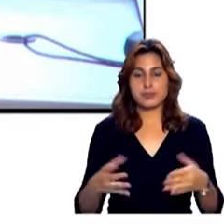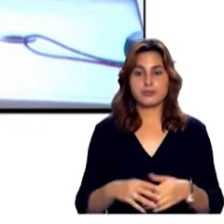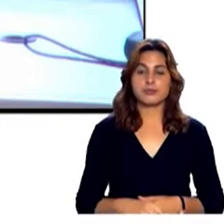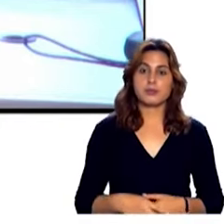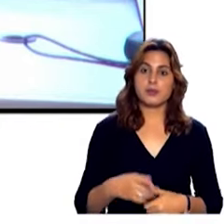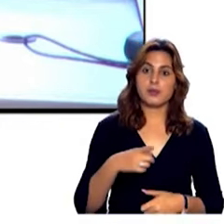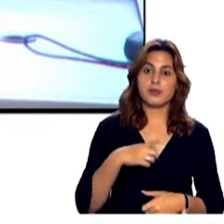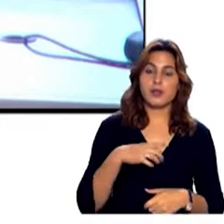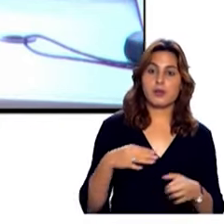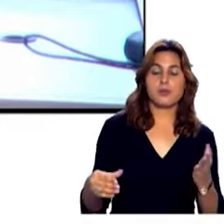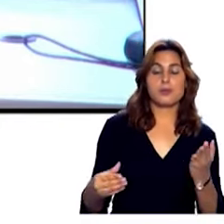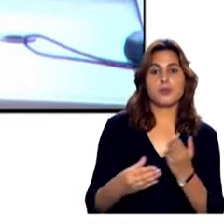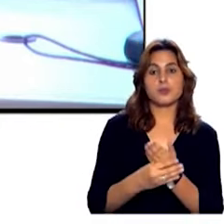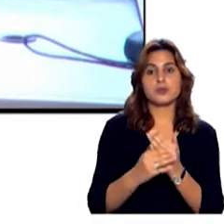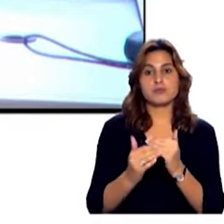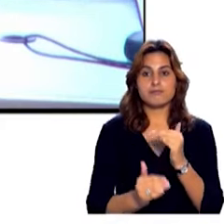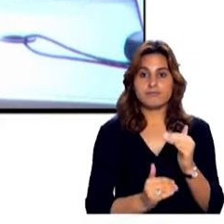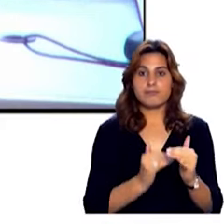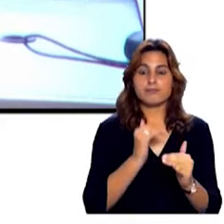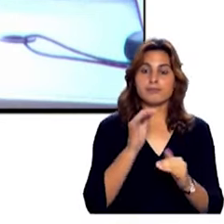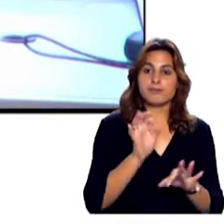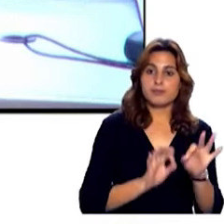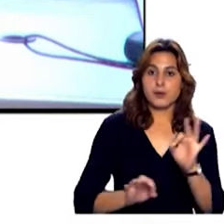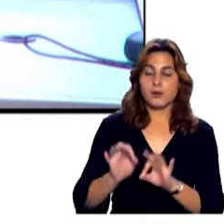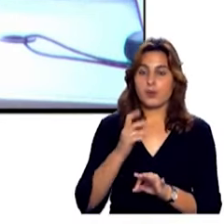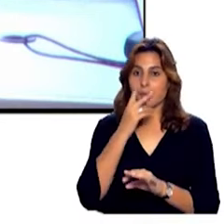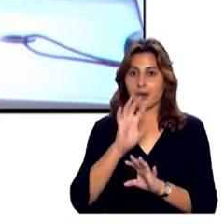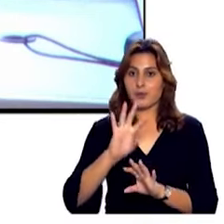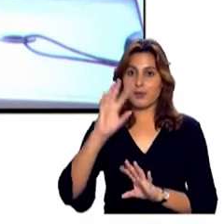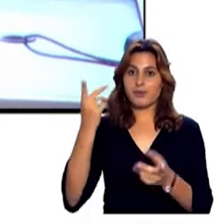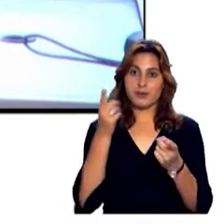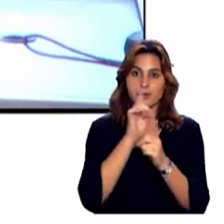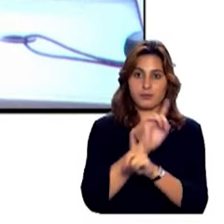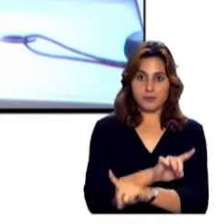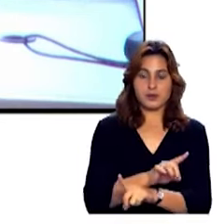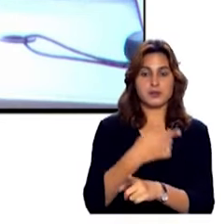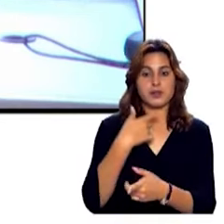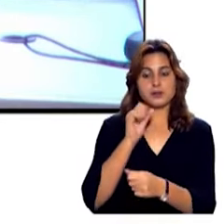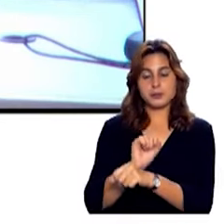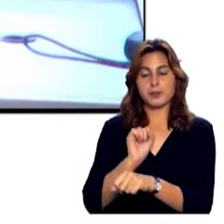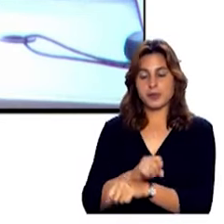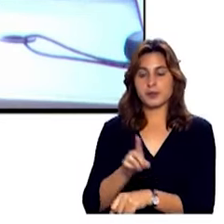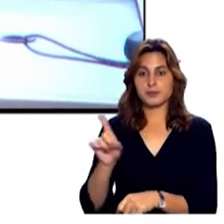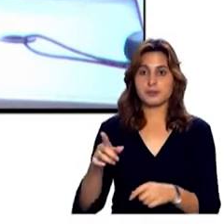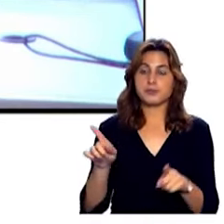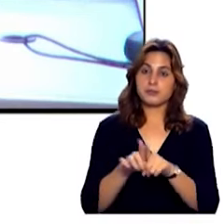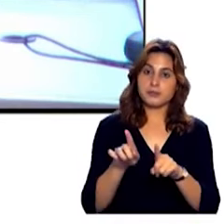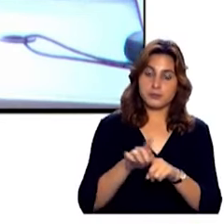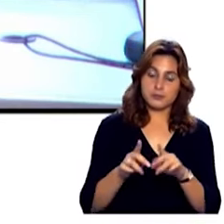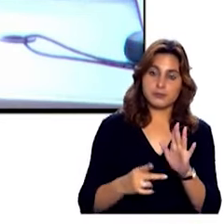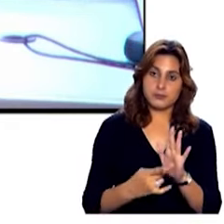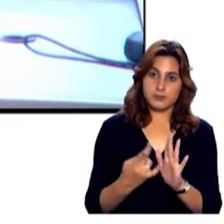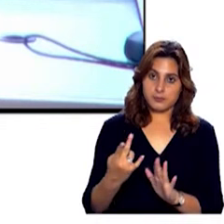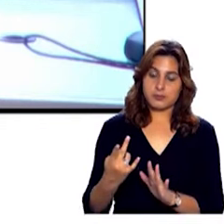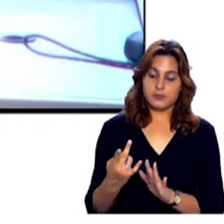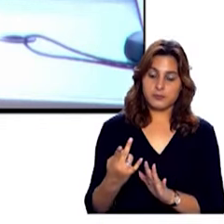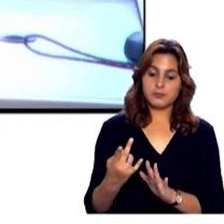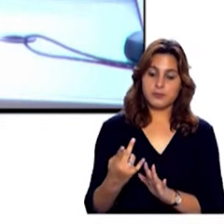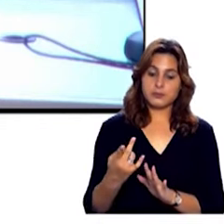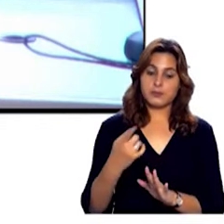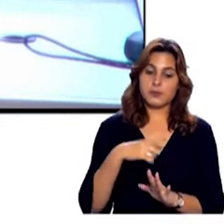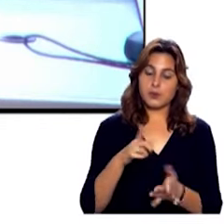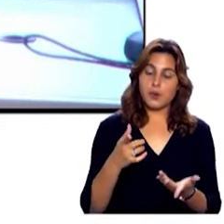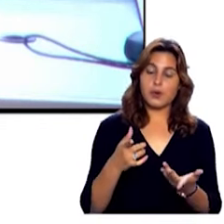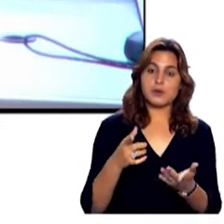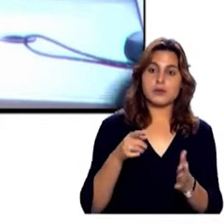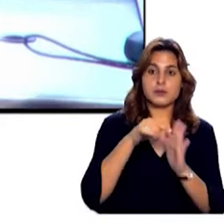était attendu la dei Raison c'est que l'on s'est aperçu que Pour filtrer les pourvoi la Chambre des